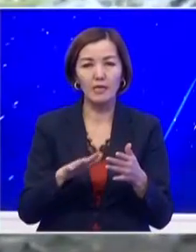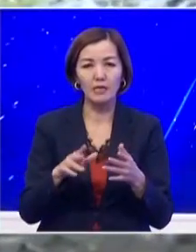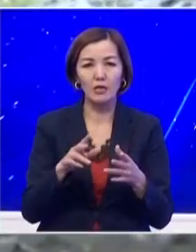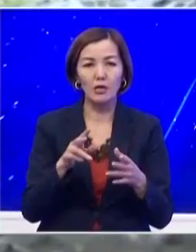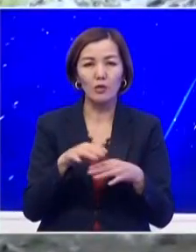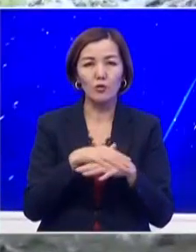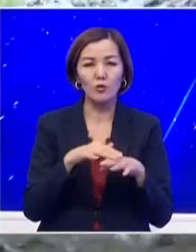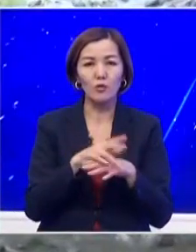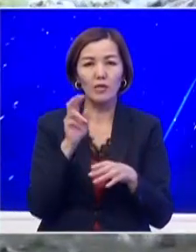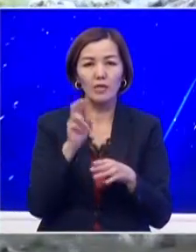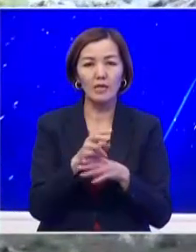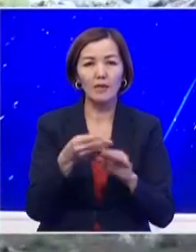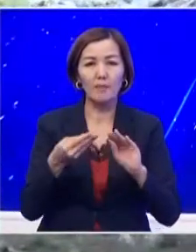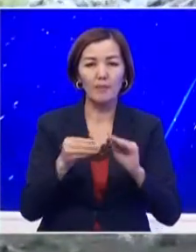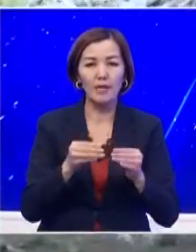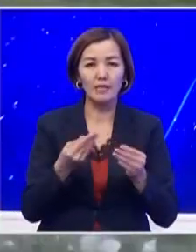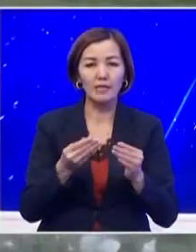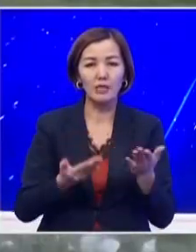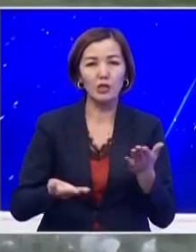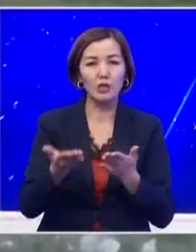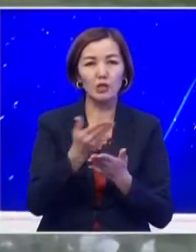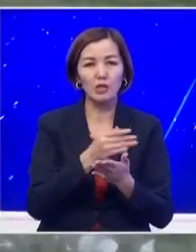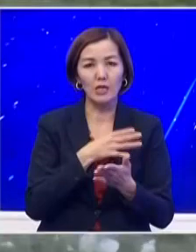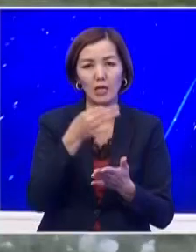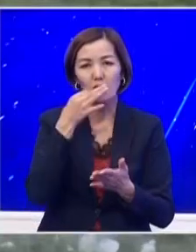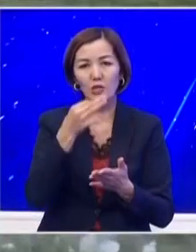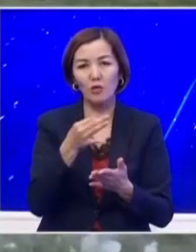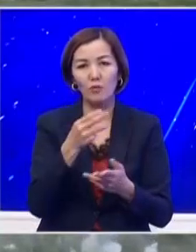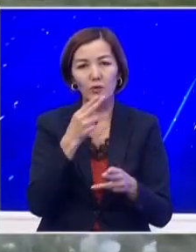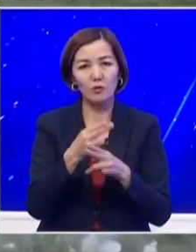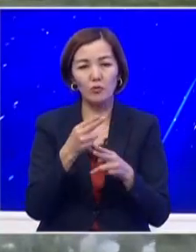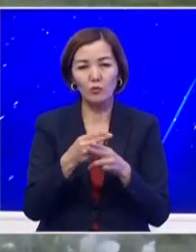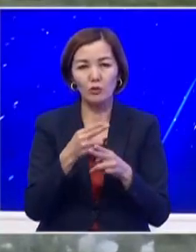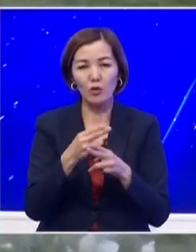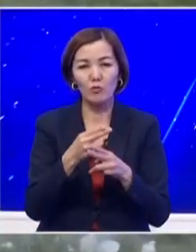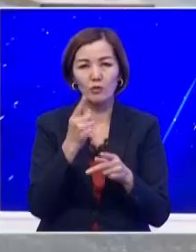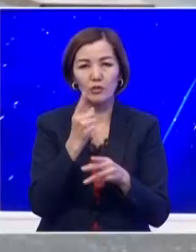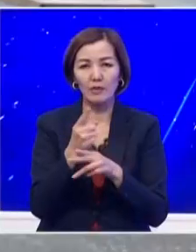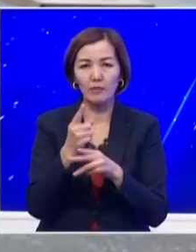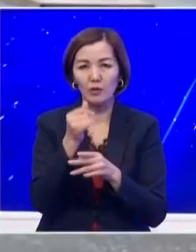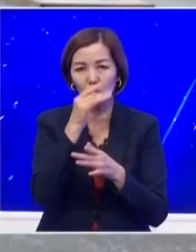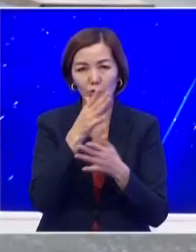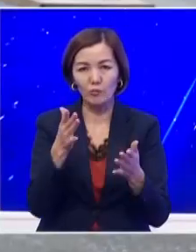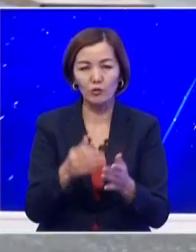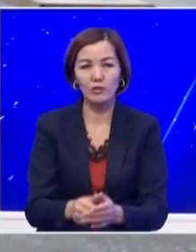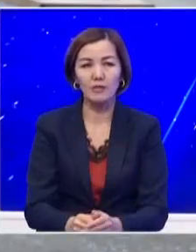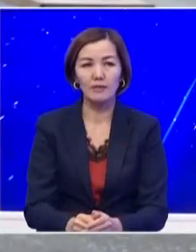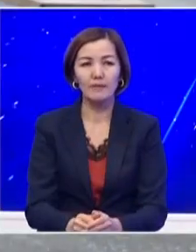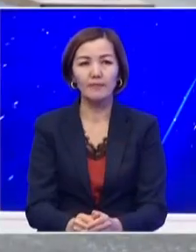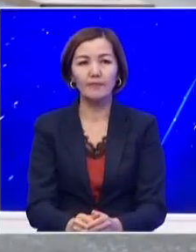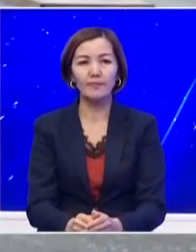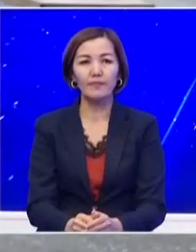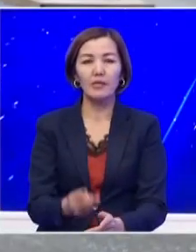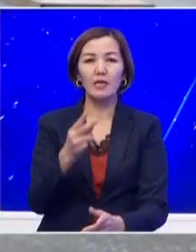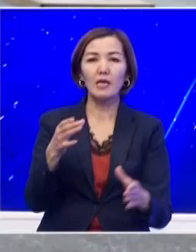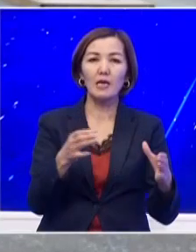келіп, пластиктерді қаппен алып кетеді. Жауаптылар ешкімге тосқауыл қоймайтындарын айтады. Жинап осында төгет, экосервис дейтін